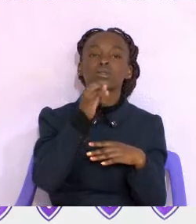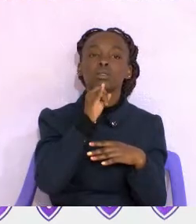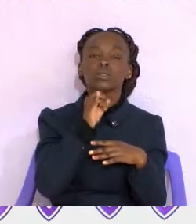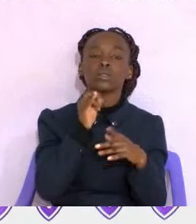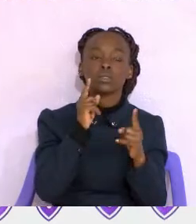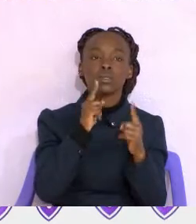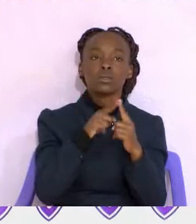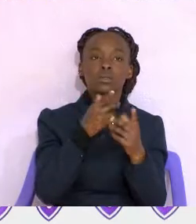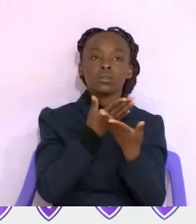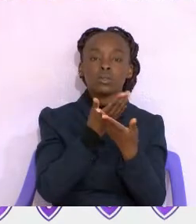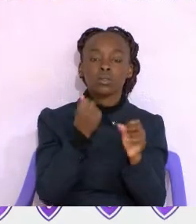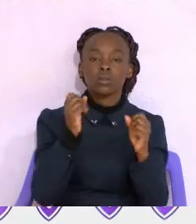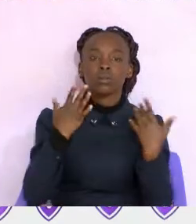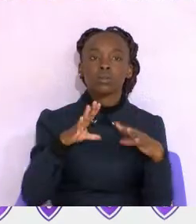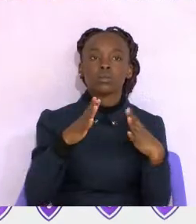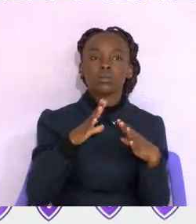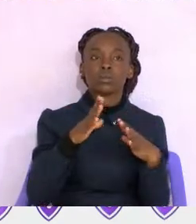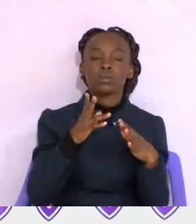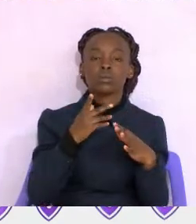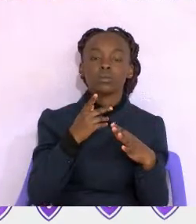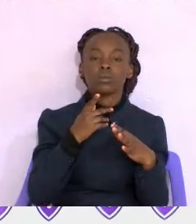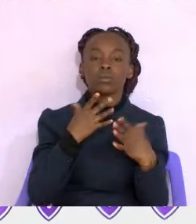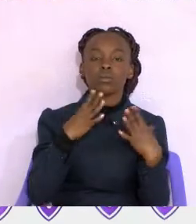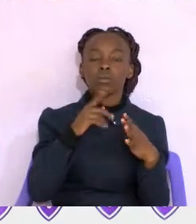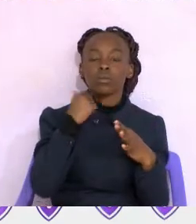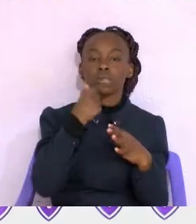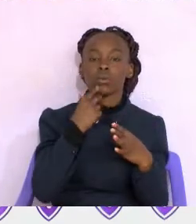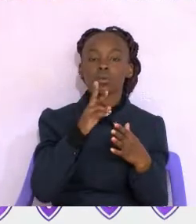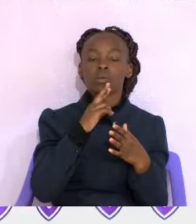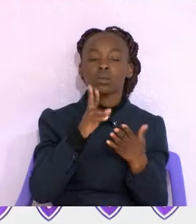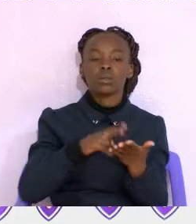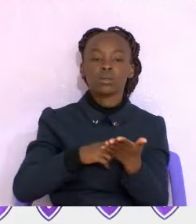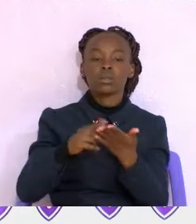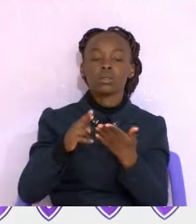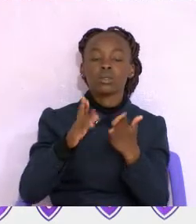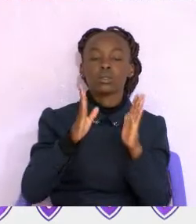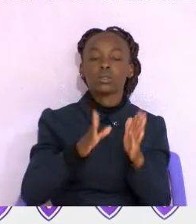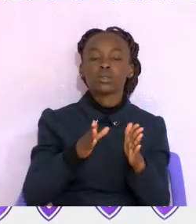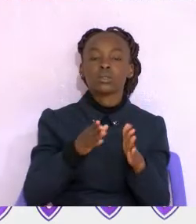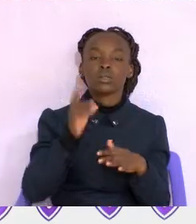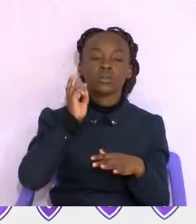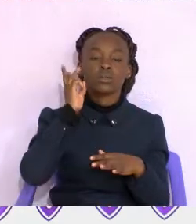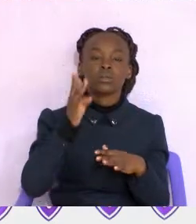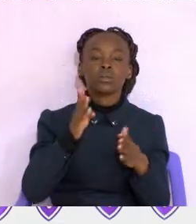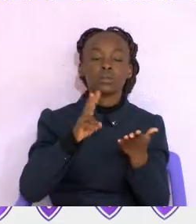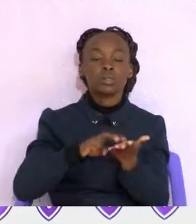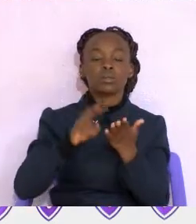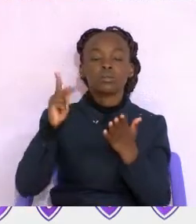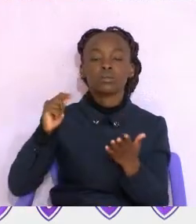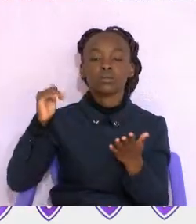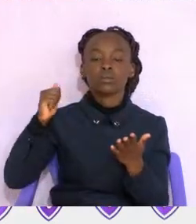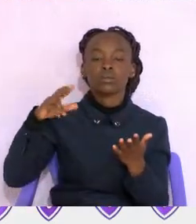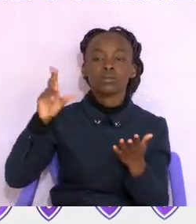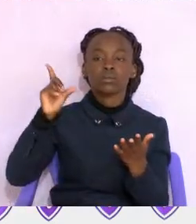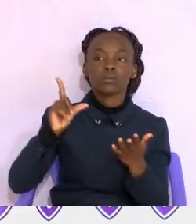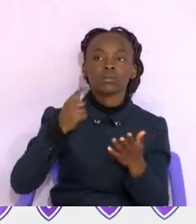haki. Wapendo watasimama na watavuka, na ninaamini hayo. Wapendo hayo Paulo alikuwa anasema, anasema